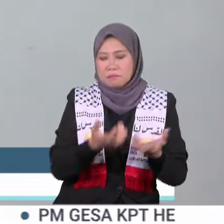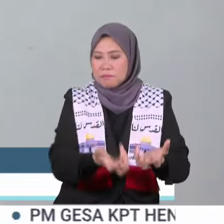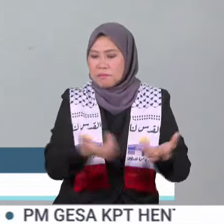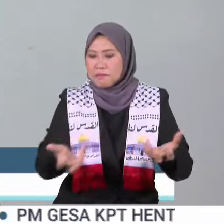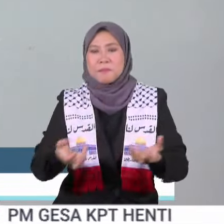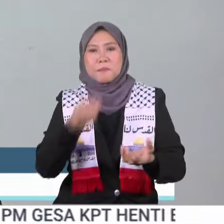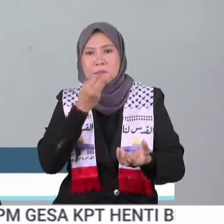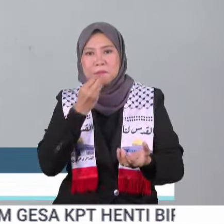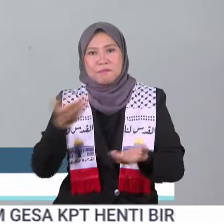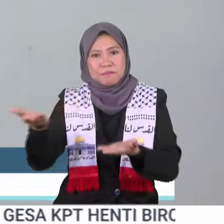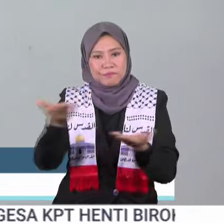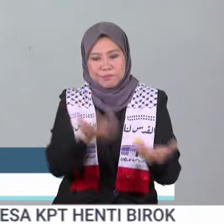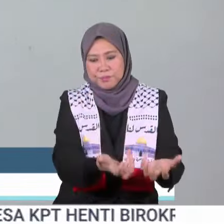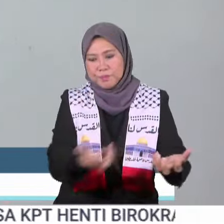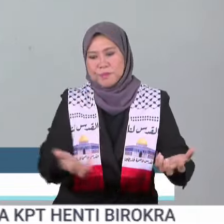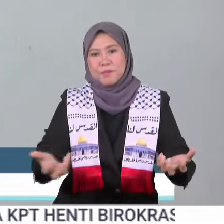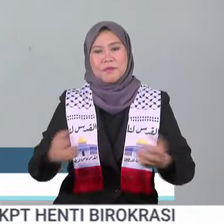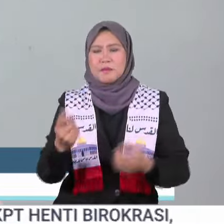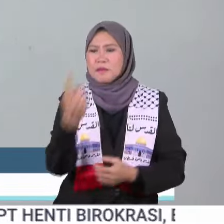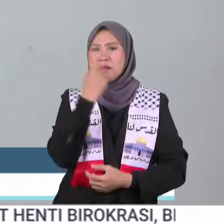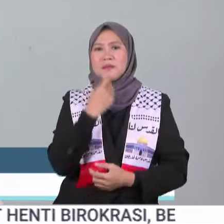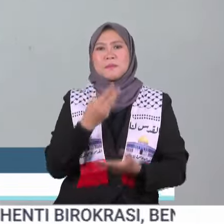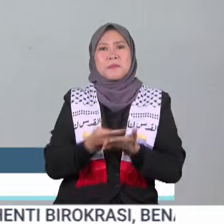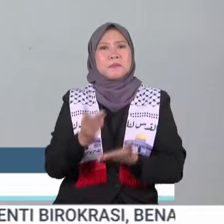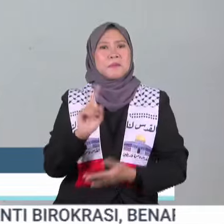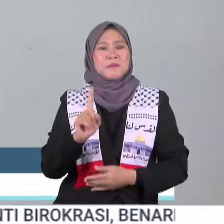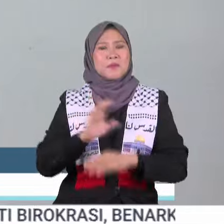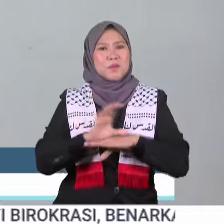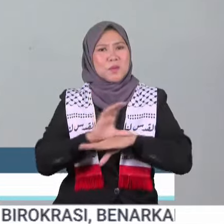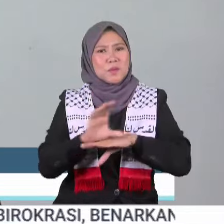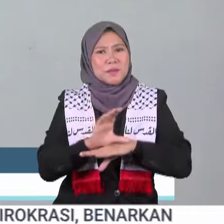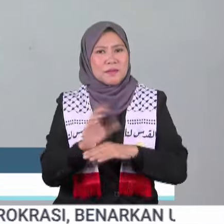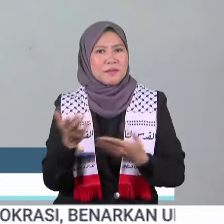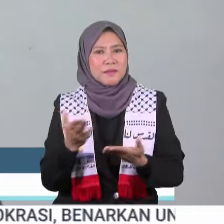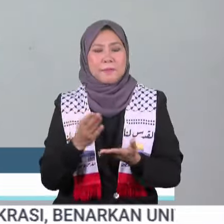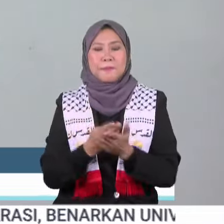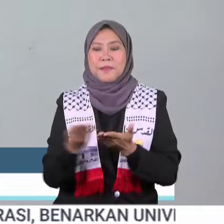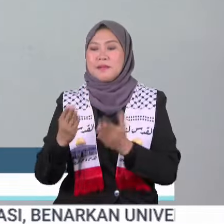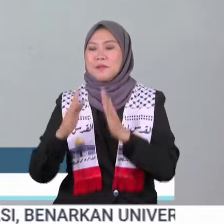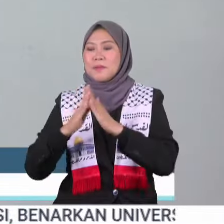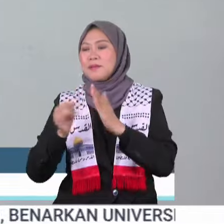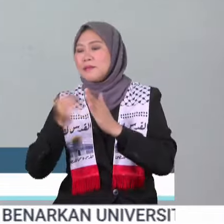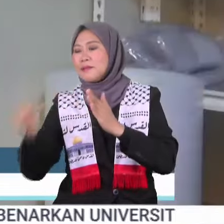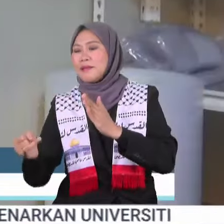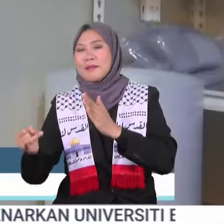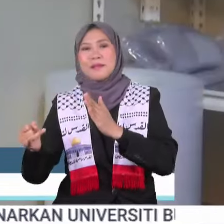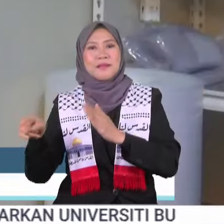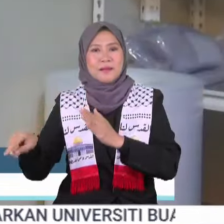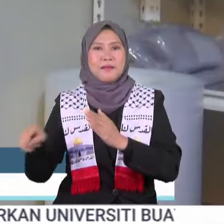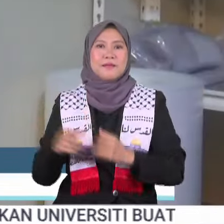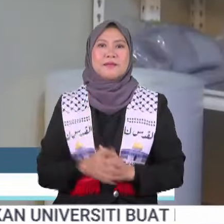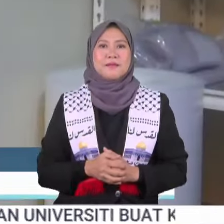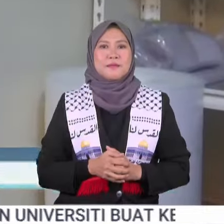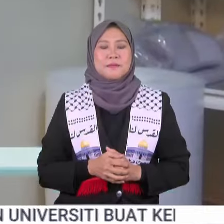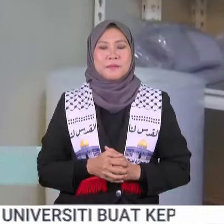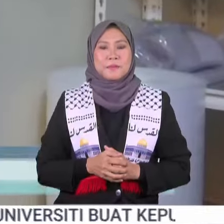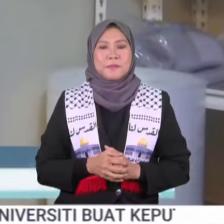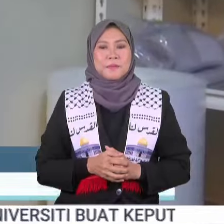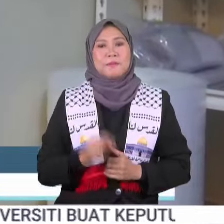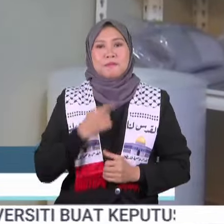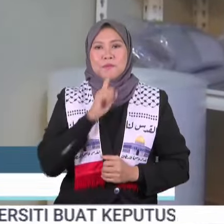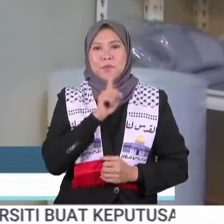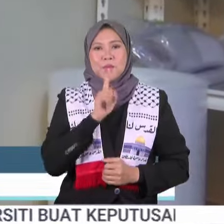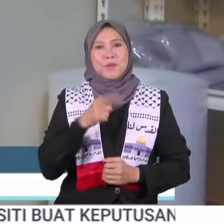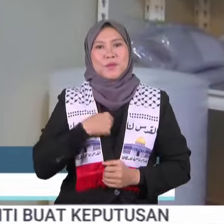kan dia pun tanya beli mana R beli dengan jiranlah kat belakang kata saya sendirilah saya sendiri saya